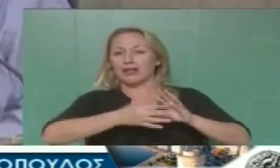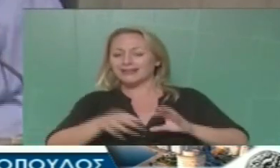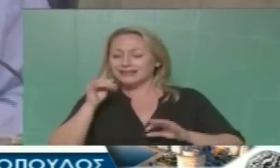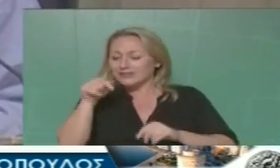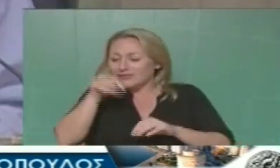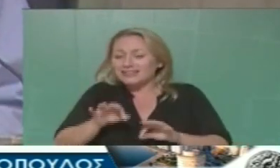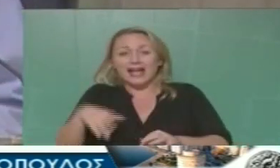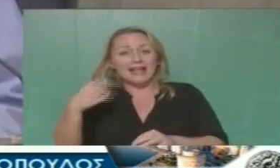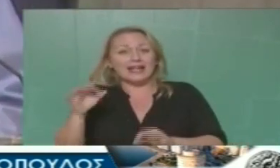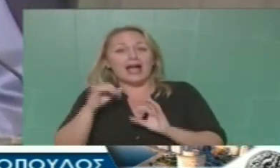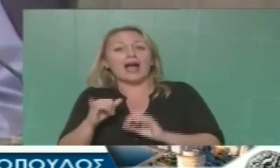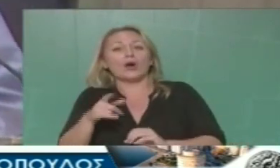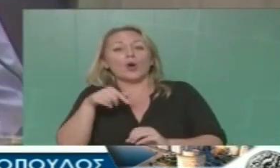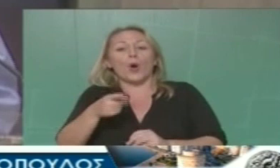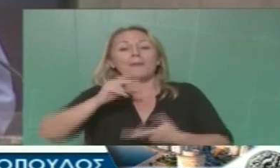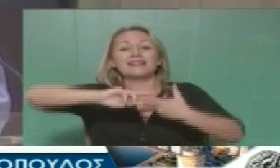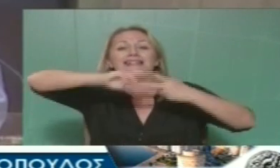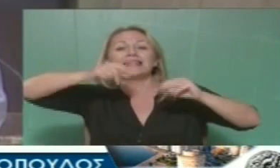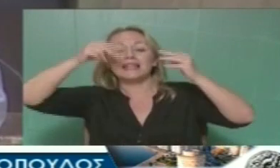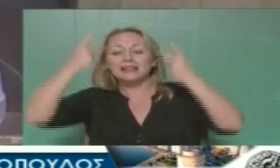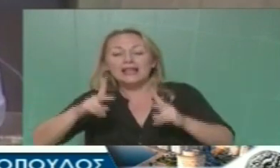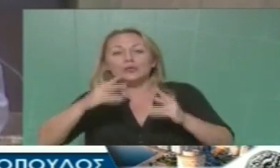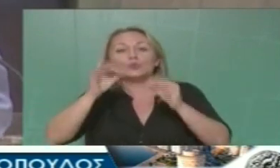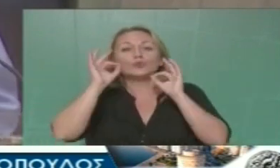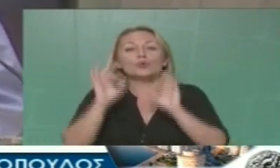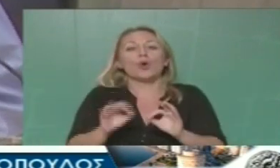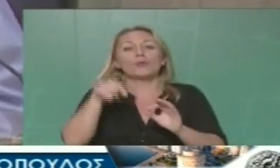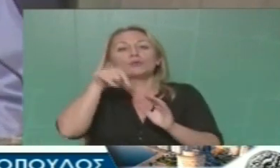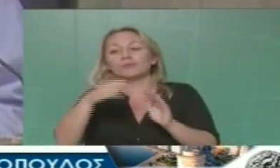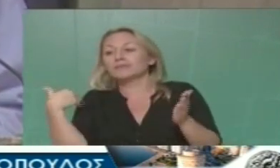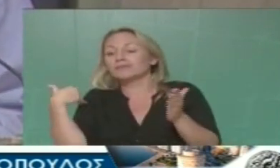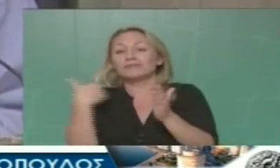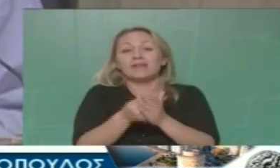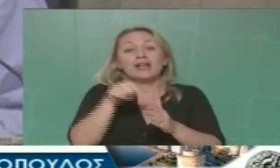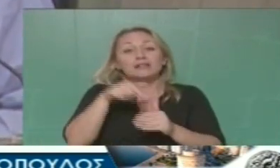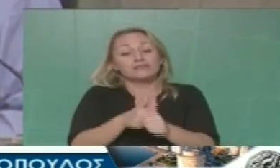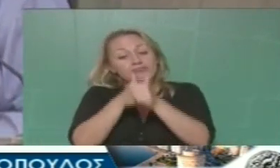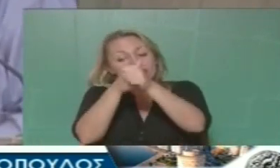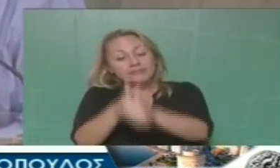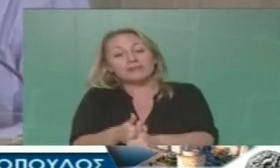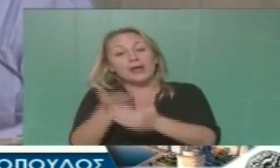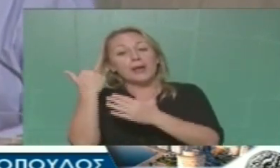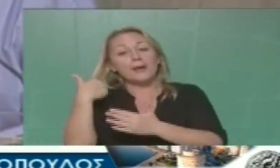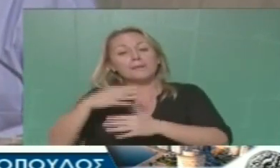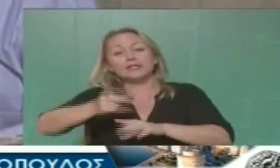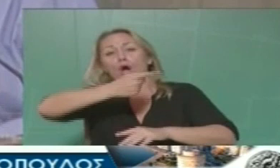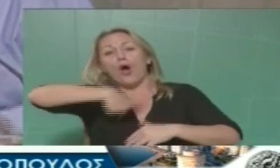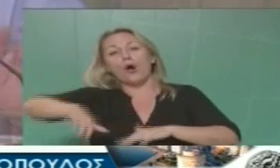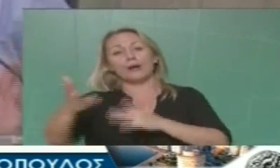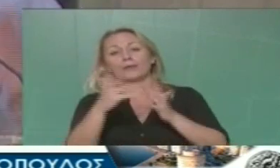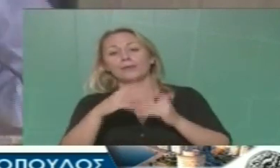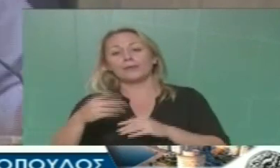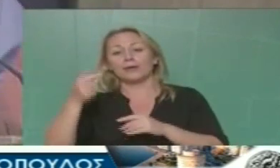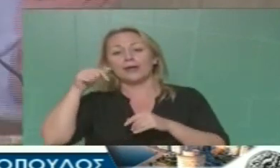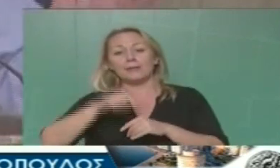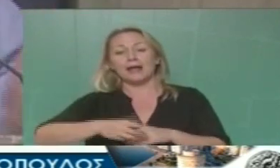και σήμερα, είναι στο DNA αυτού του συστήματος, το οποίο υπηρέτησε κατά τον καλύτερο τρόπο, παίρνοντας συγχαρητήρια των πάντων. Από τη